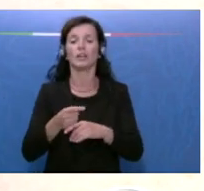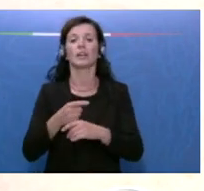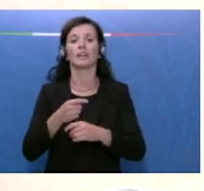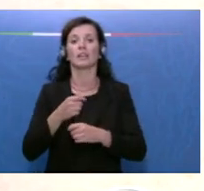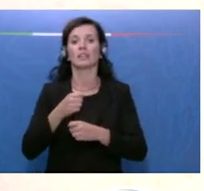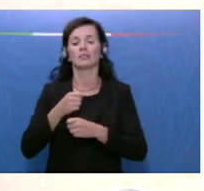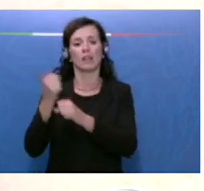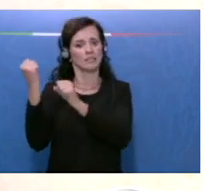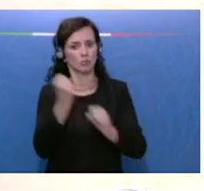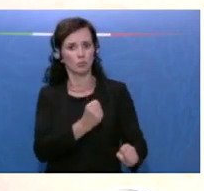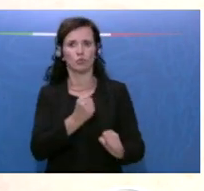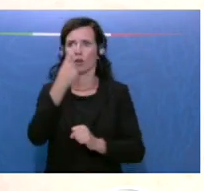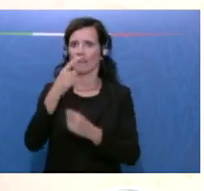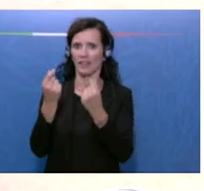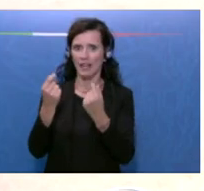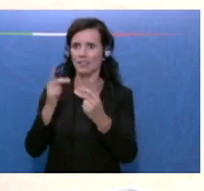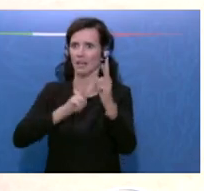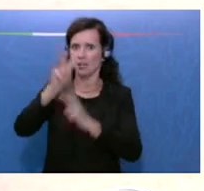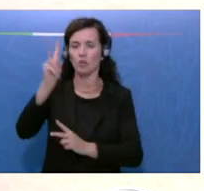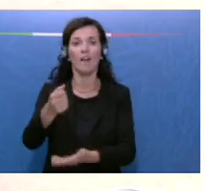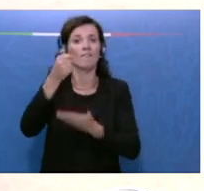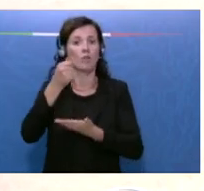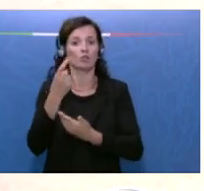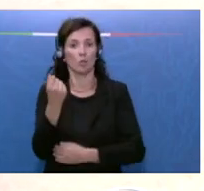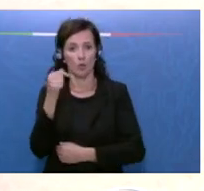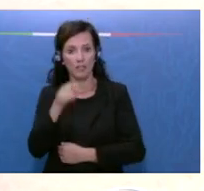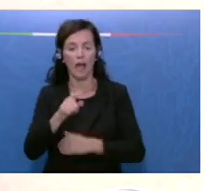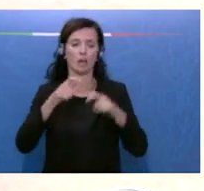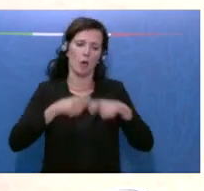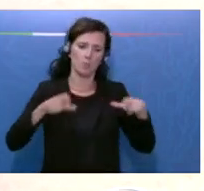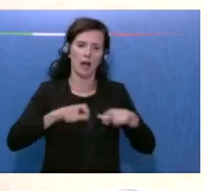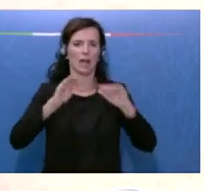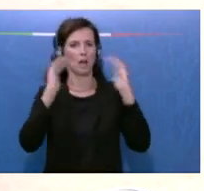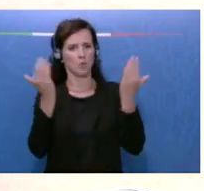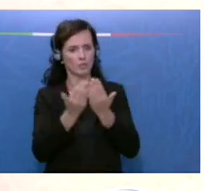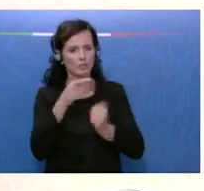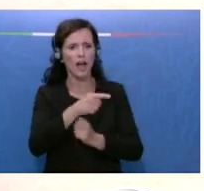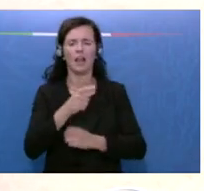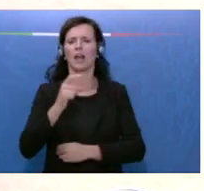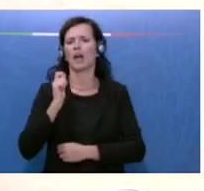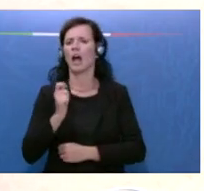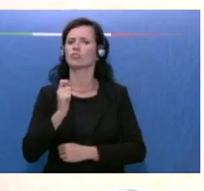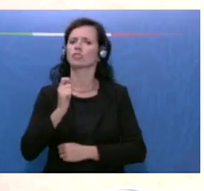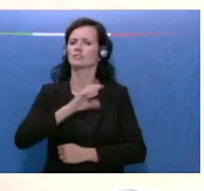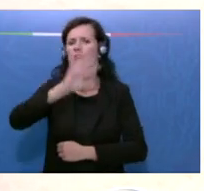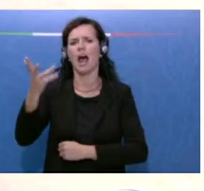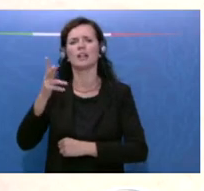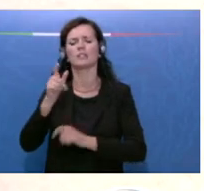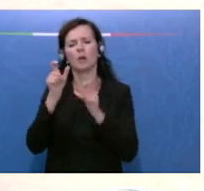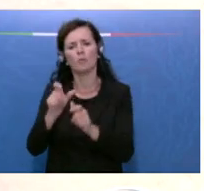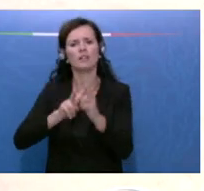finanziaria internazionale il fondo monetario e la banca mondiale e le altre agenzie delle nazioni unite